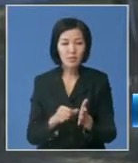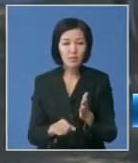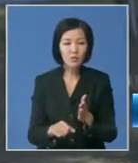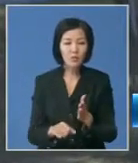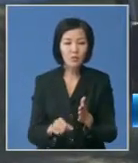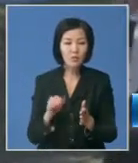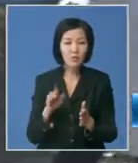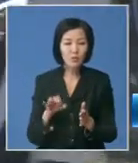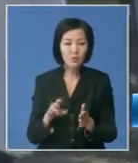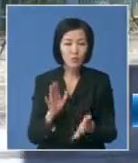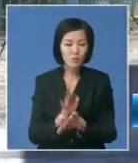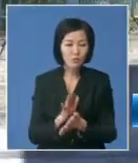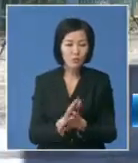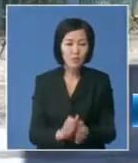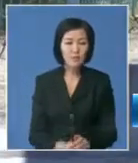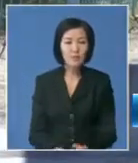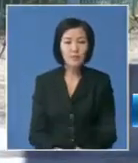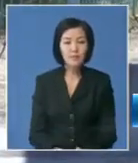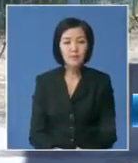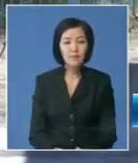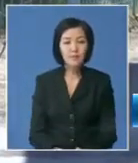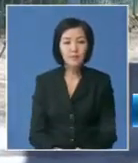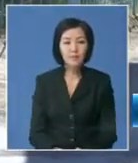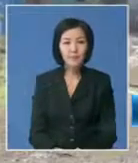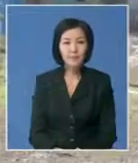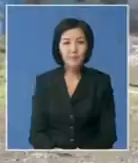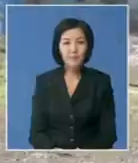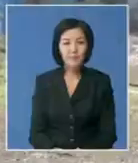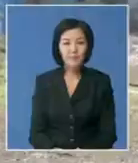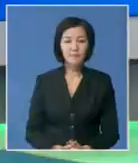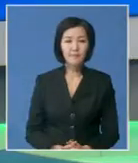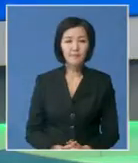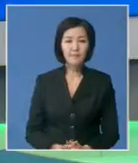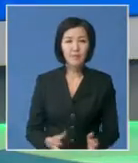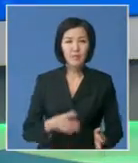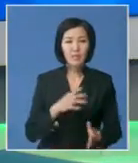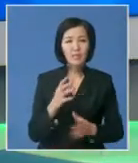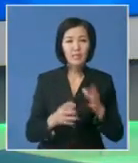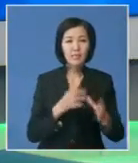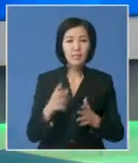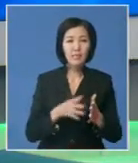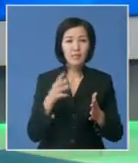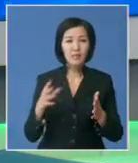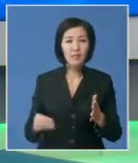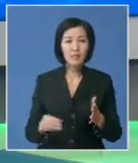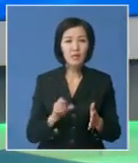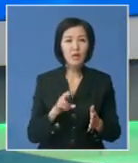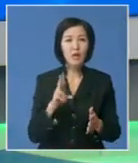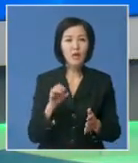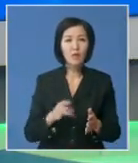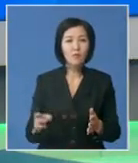симка щегол его жизнь райса его ерболата council of телеканал жетысу сахарная свекла из зала кольского района